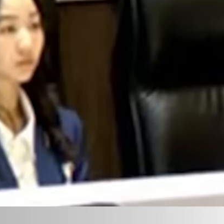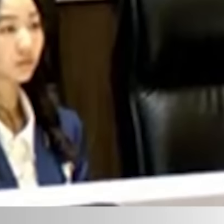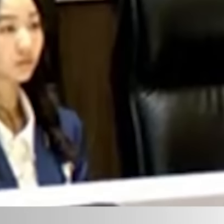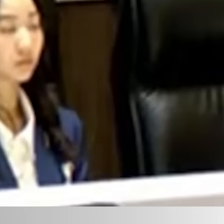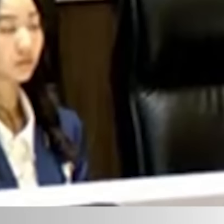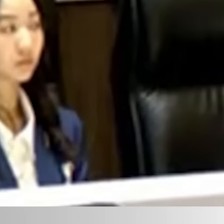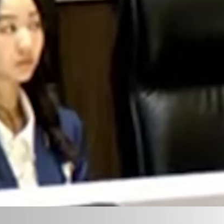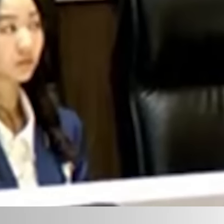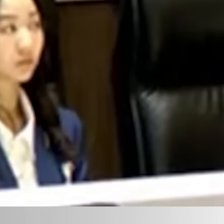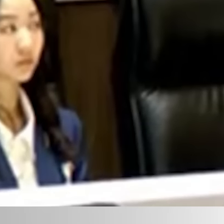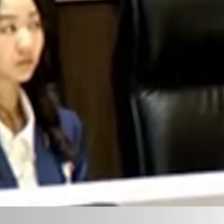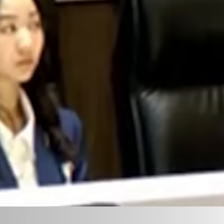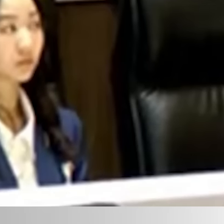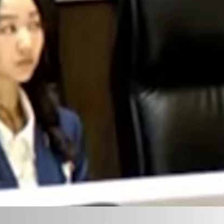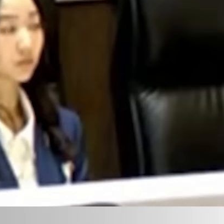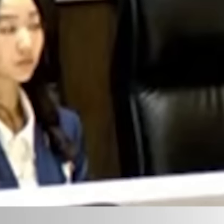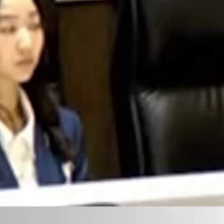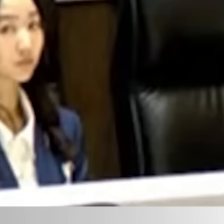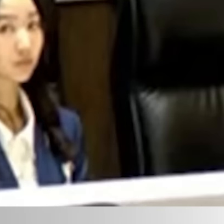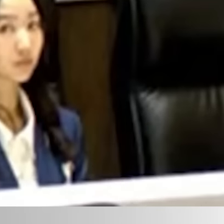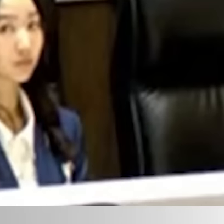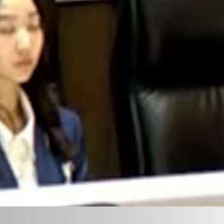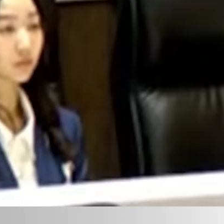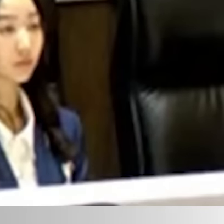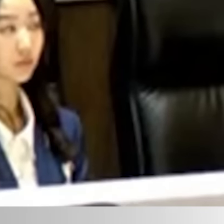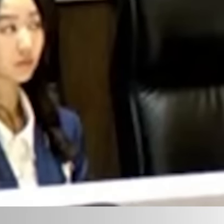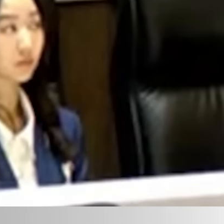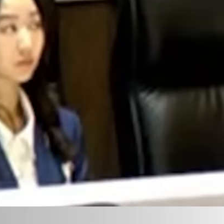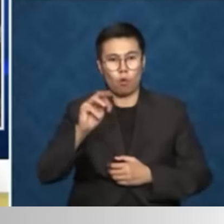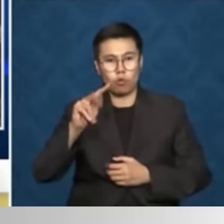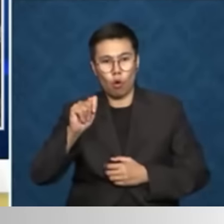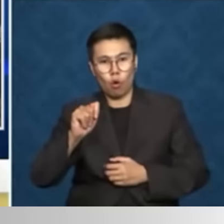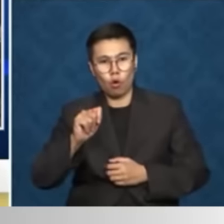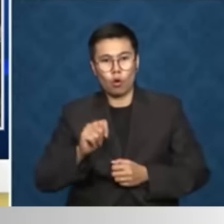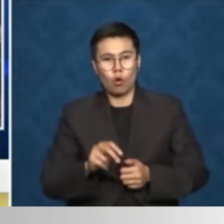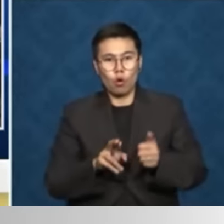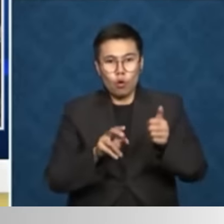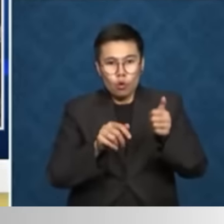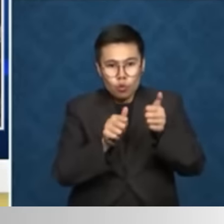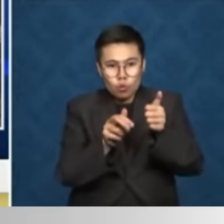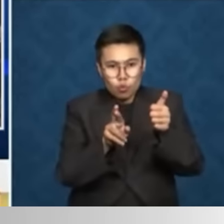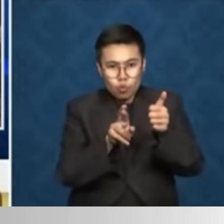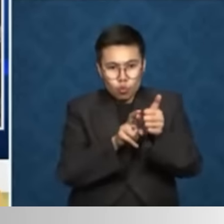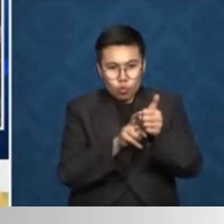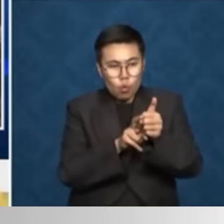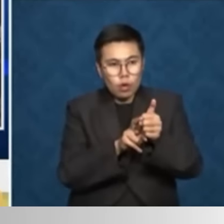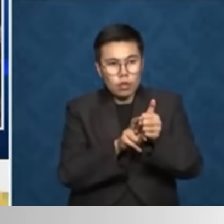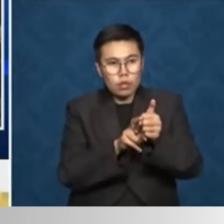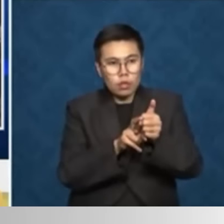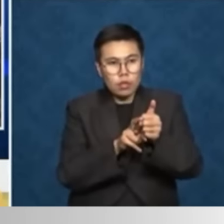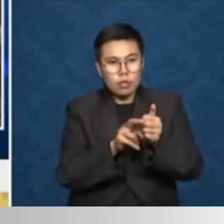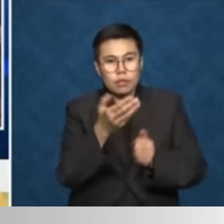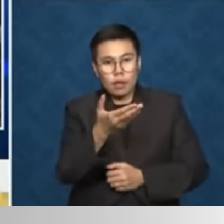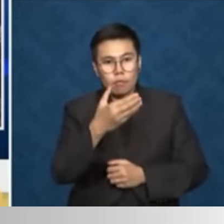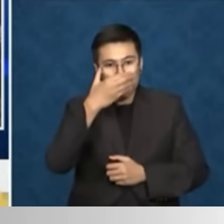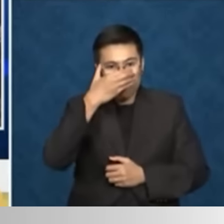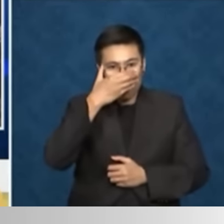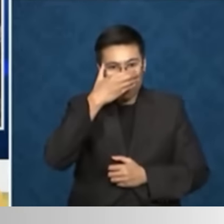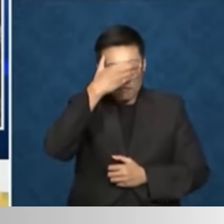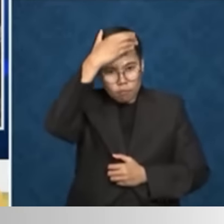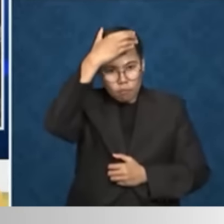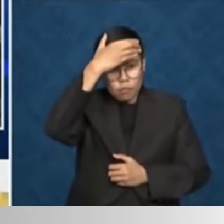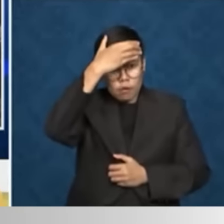ำภาพประกอบขึ้นสไลด์เป็นภาพแกนนำกลุ่มอาชีวะราชภักดีถ่ายร่วมกับนายชาดาไทเศรษฐรัฐมนตรีช่วยว่าการกระทรวงมหาดไทยมีข้อความระบุ